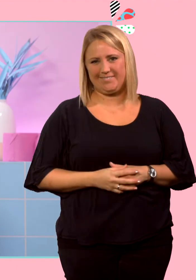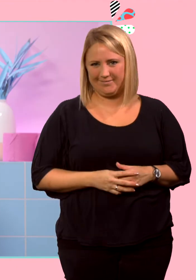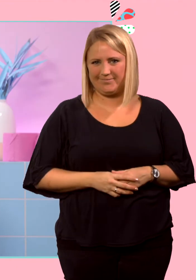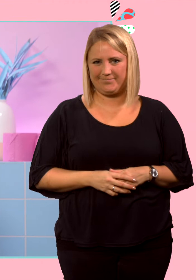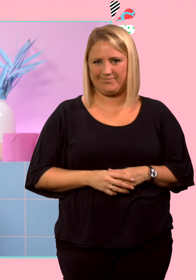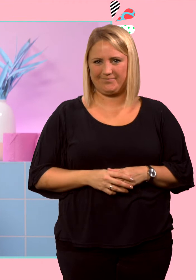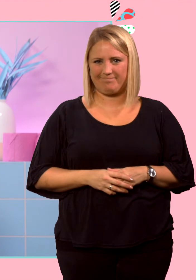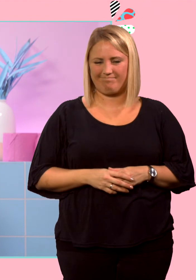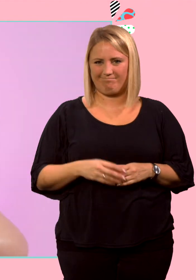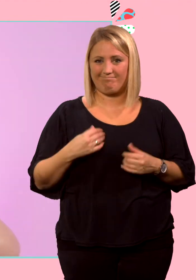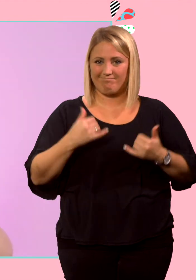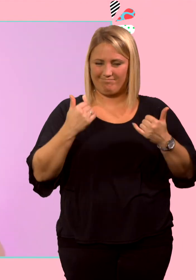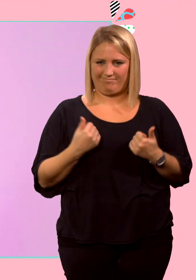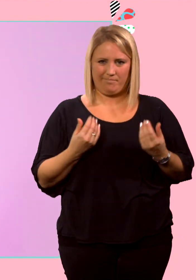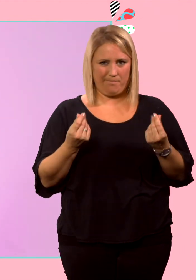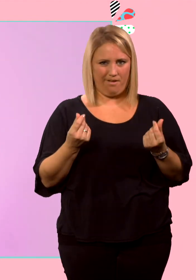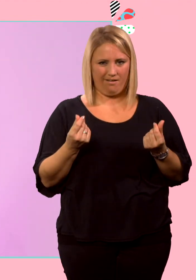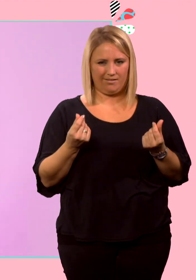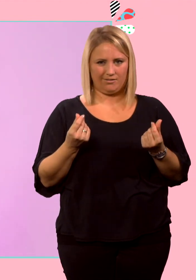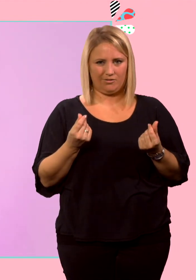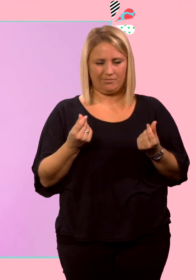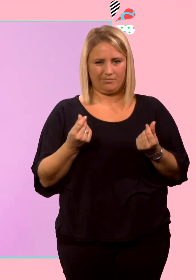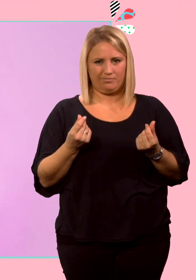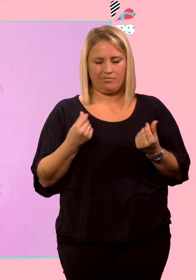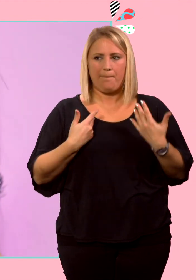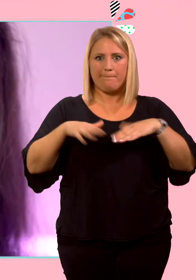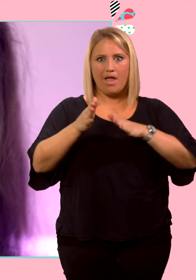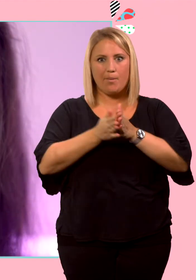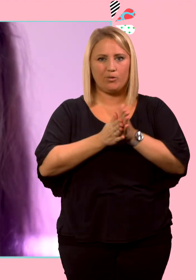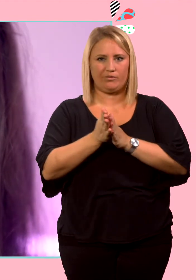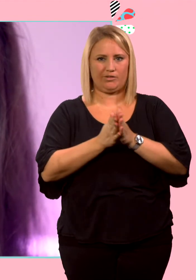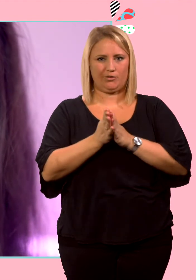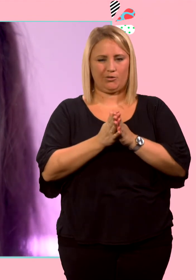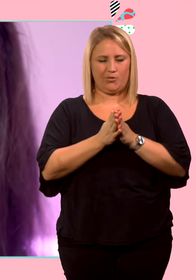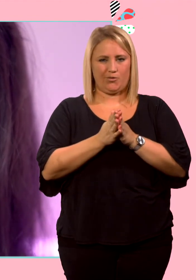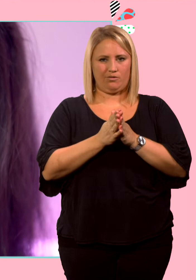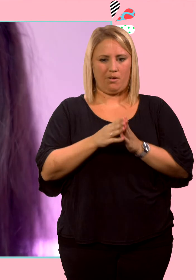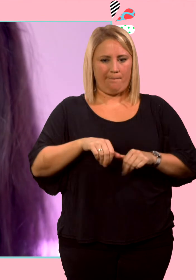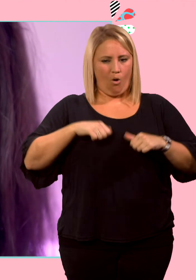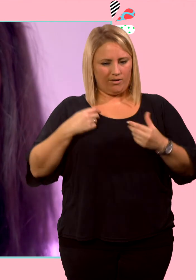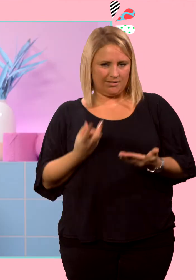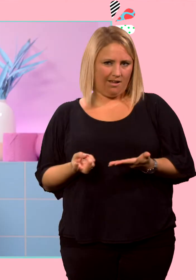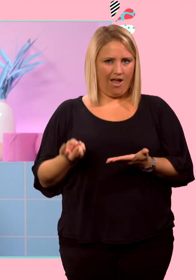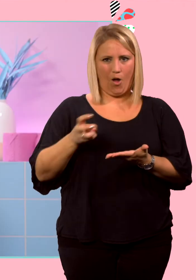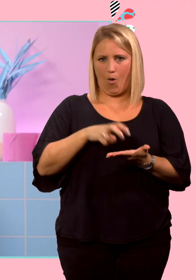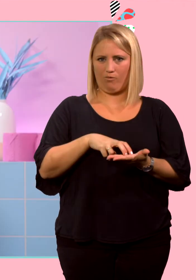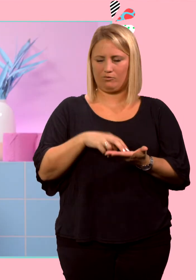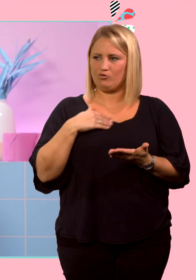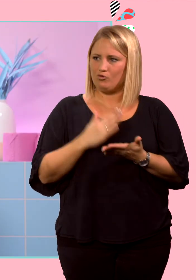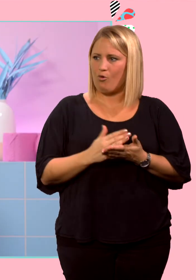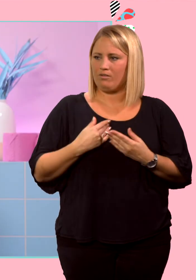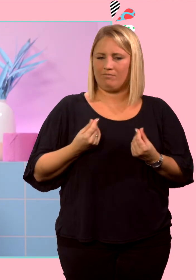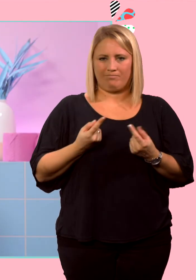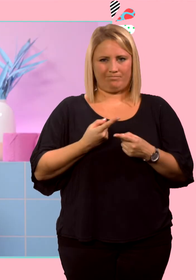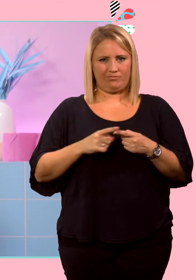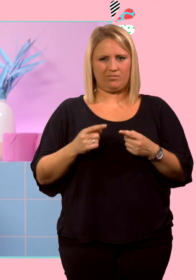Was ich jetzt schon merke, ist, dass ich viel motivierter bin. Also das merke ich schon morgens. Nach dem Aufstehen ist es